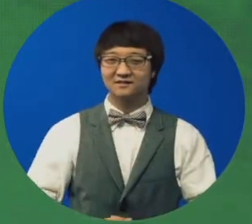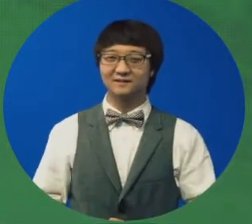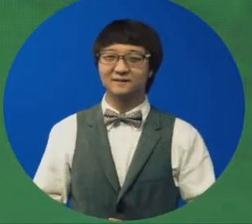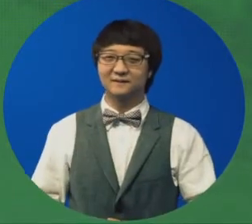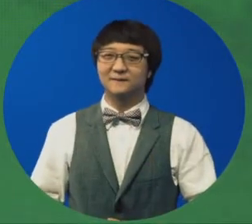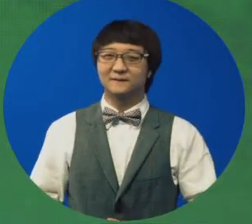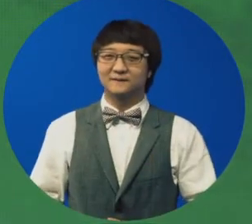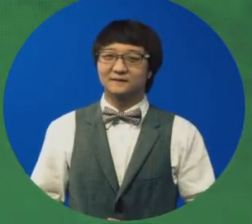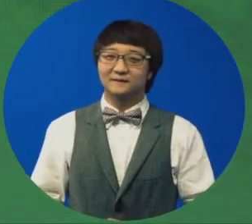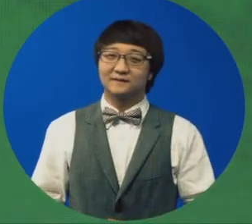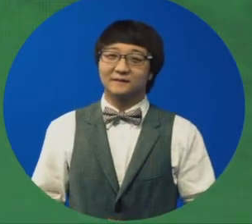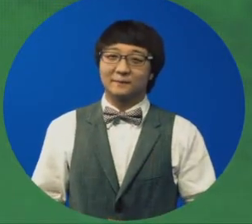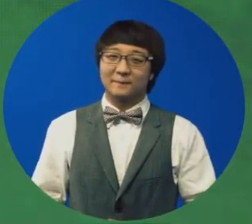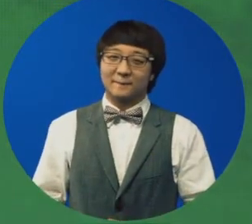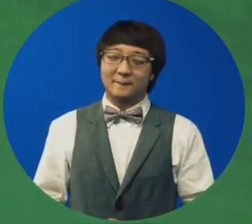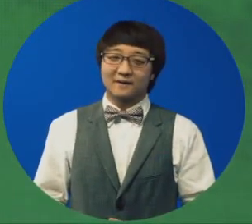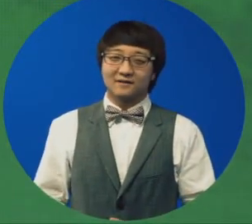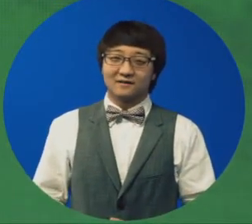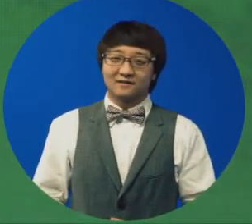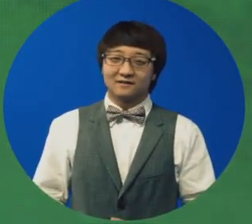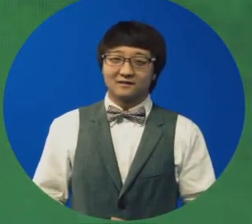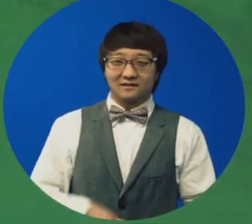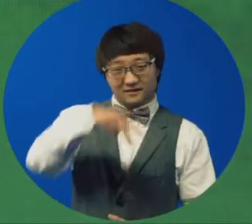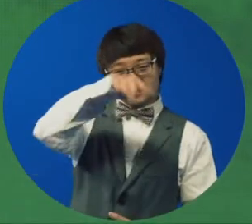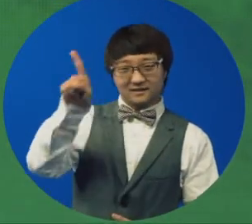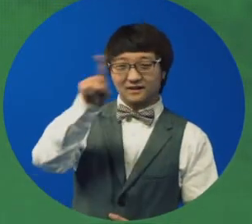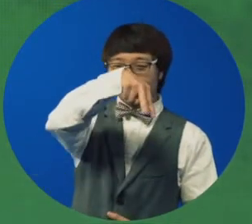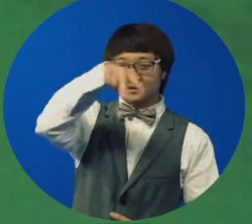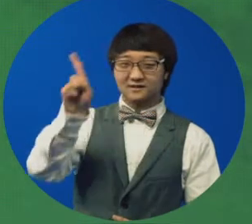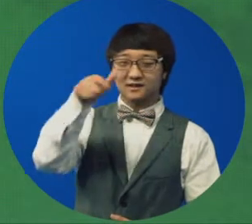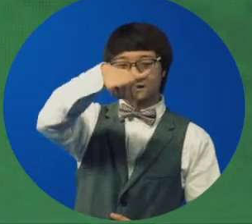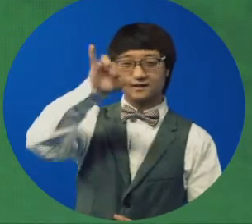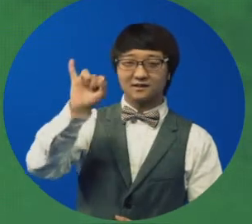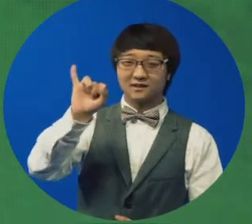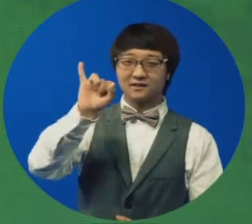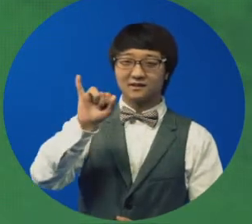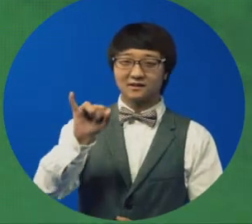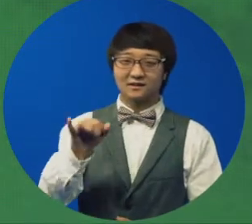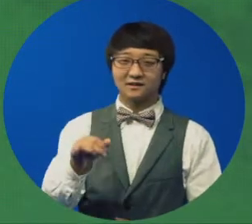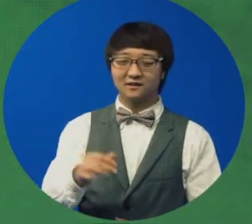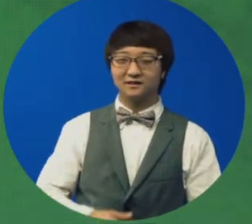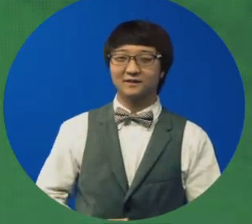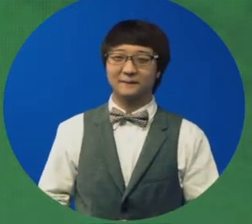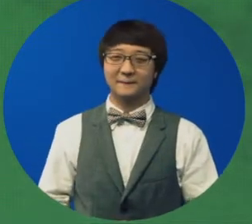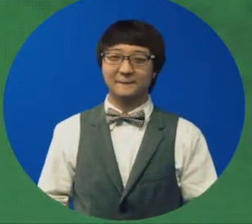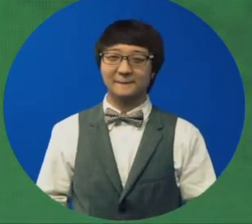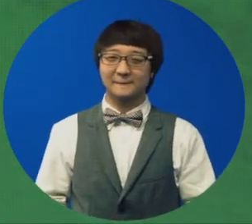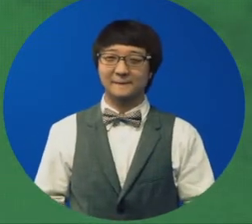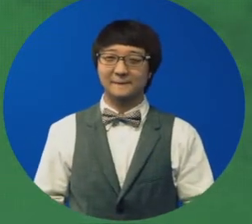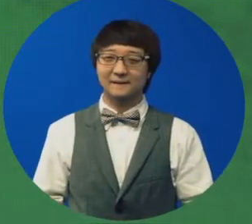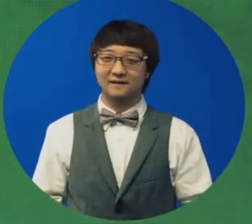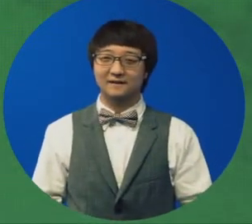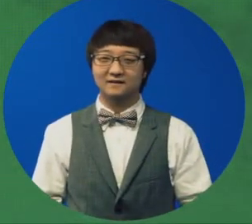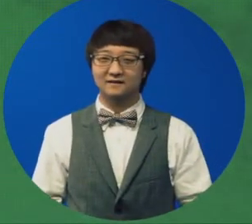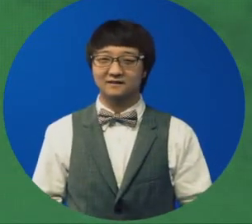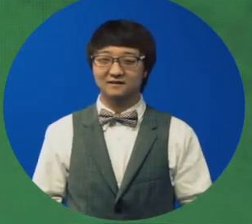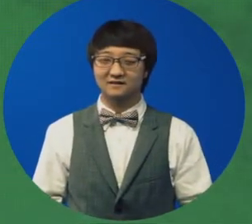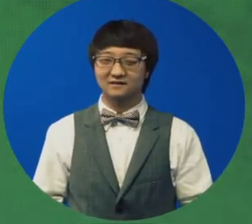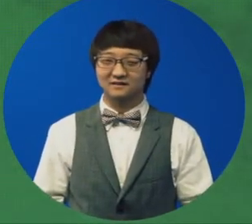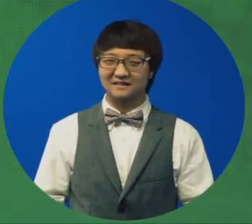되겠다라는 말씀입니다. 사사기에 보면 유명한 사사들이 많이 나옵니다. 어려운 때에 하나님께서 사사를